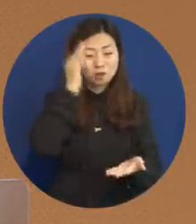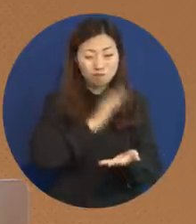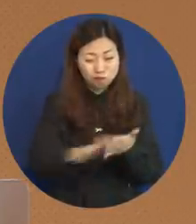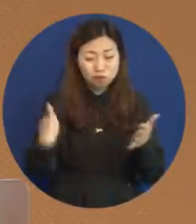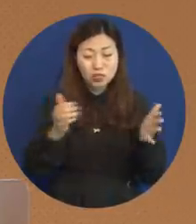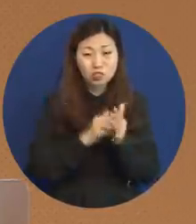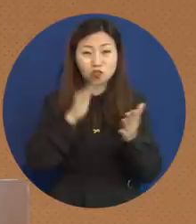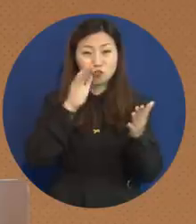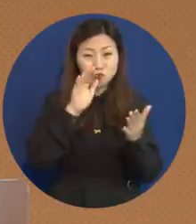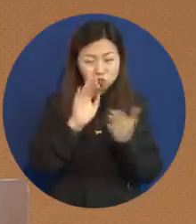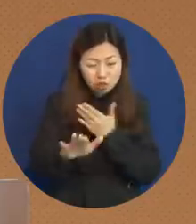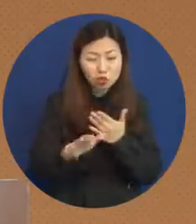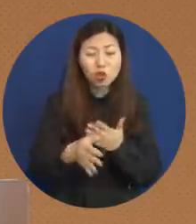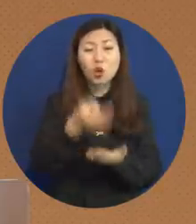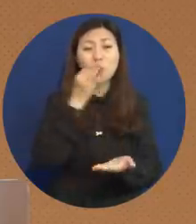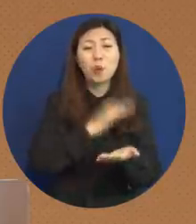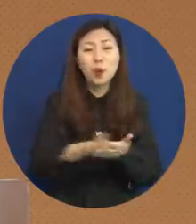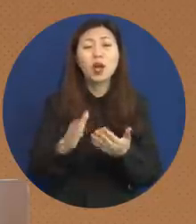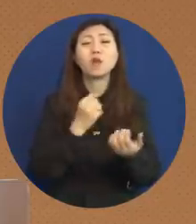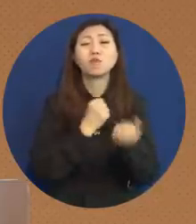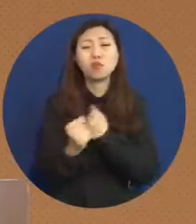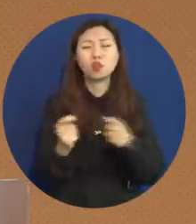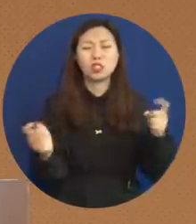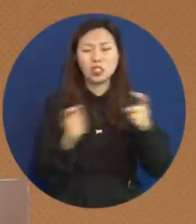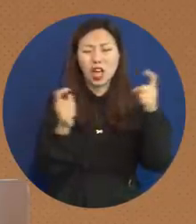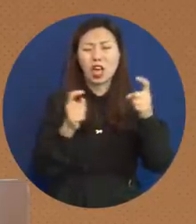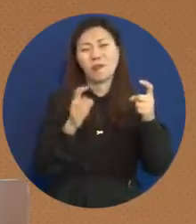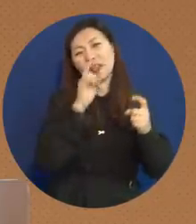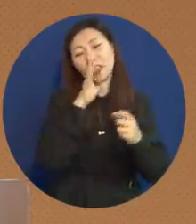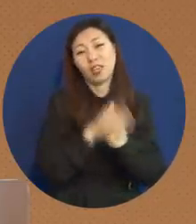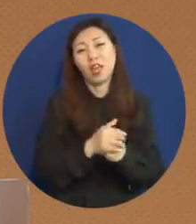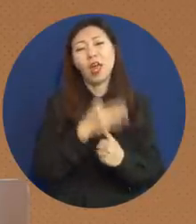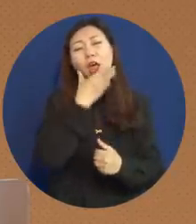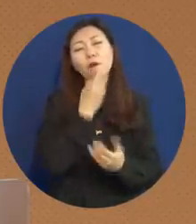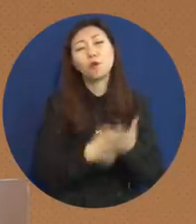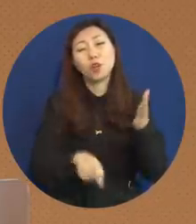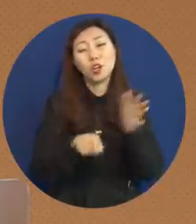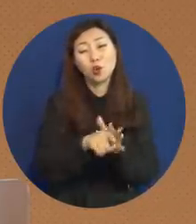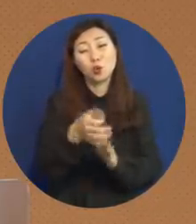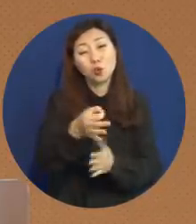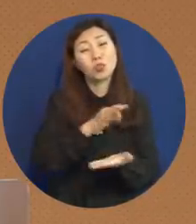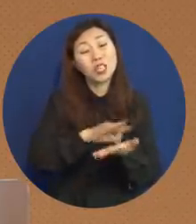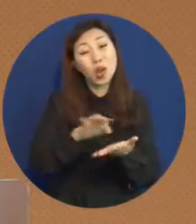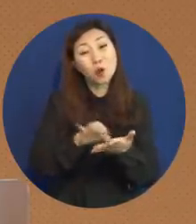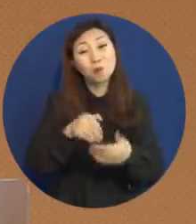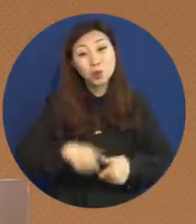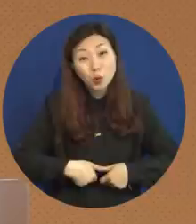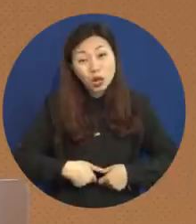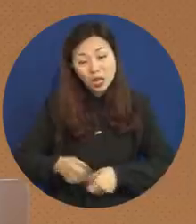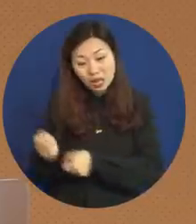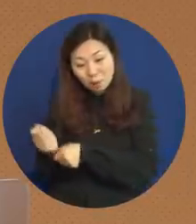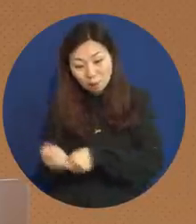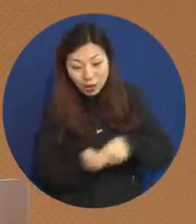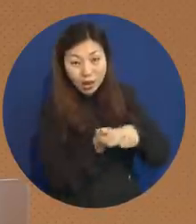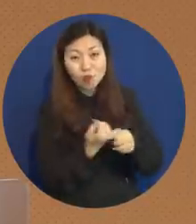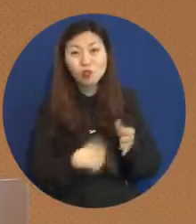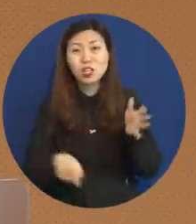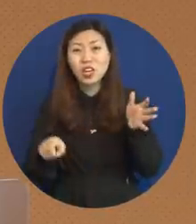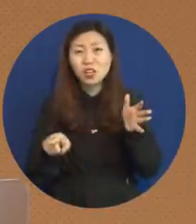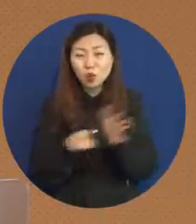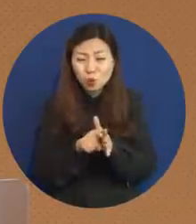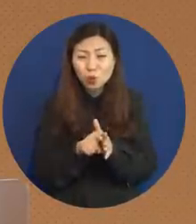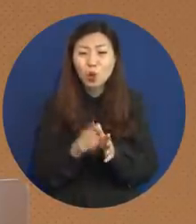갈등을 일으키면 행복을 위해서는 돈을 좀 써야 돼요, 안 써야 돼요? 써야 되잖아. 그 골프장에 가서 골프 칠라 해도 돈을 써야